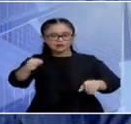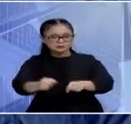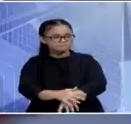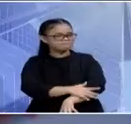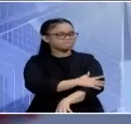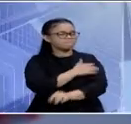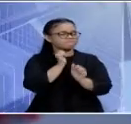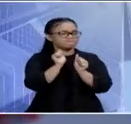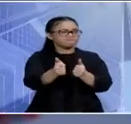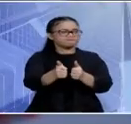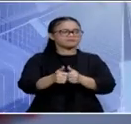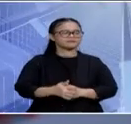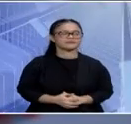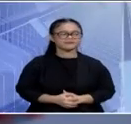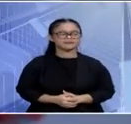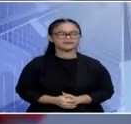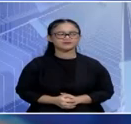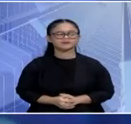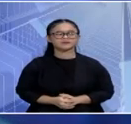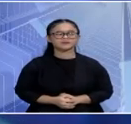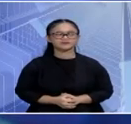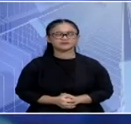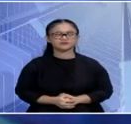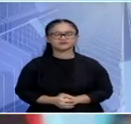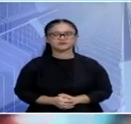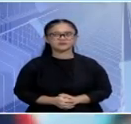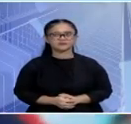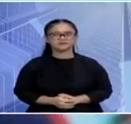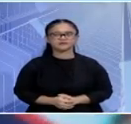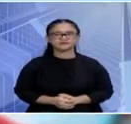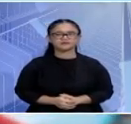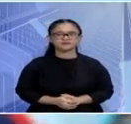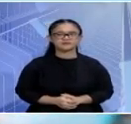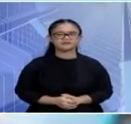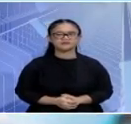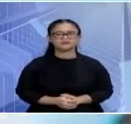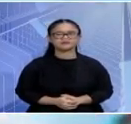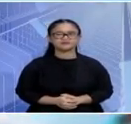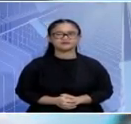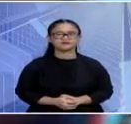juara. Dari Jakarta, tim liputan iNews melaporkan.